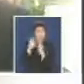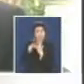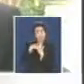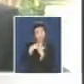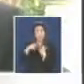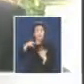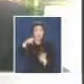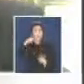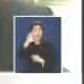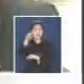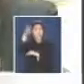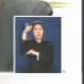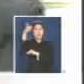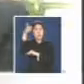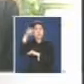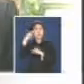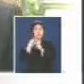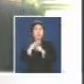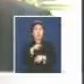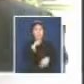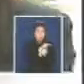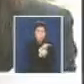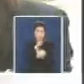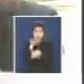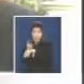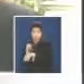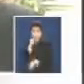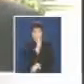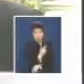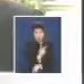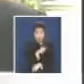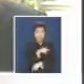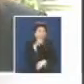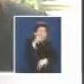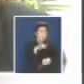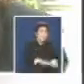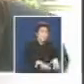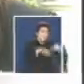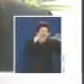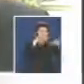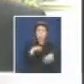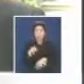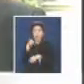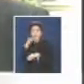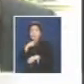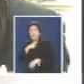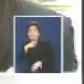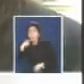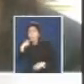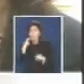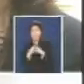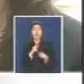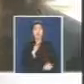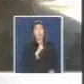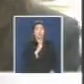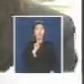ทกภัยแห่งชาติ และอุทกภัยแห่งชาติ เราจะดูทั้งน้ำท่วมและน้ำแล้งคู่กันนะคะเรียกย่อๆว่ากนอชค่ะ กนอช ก็